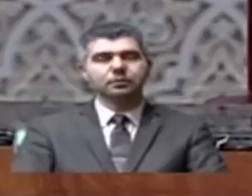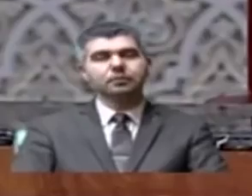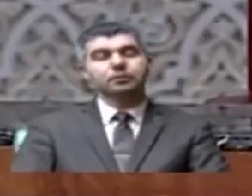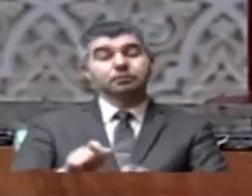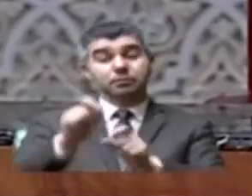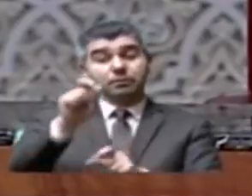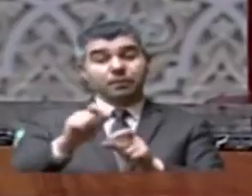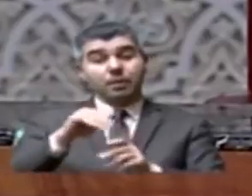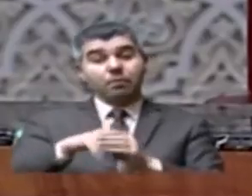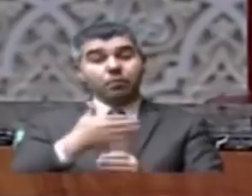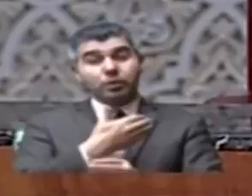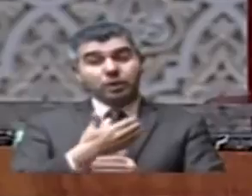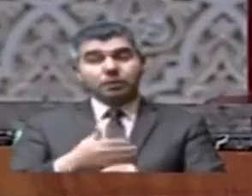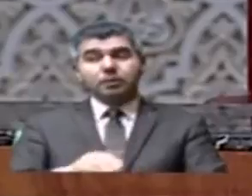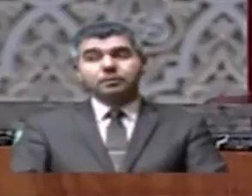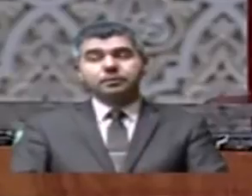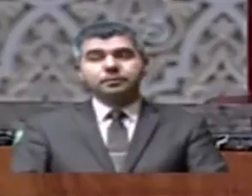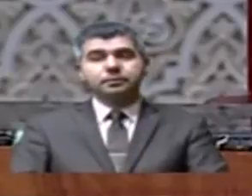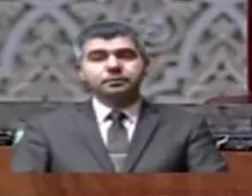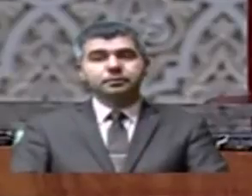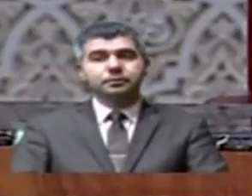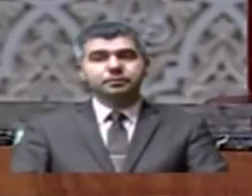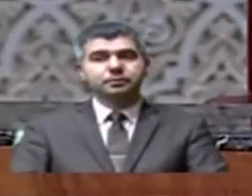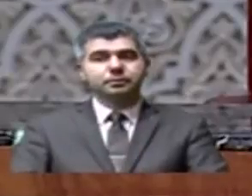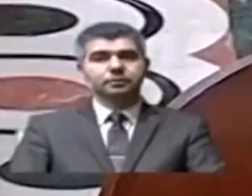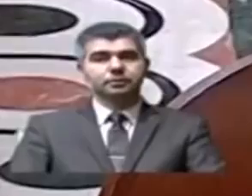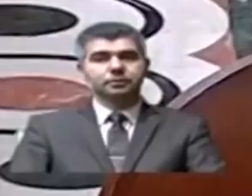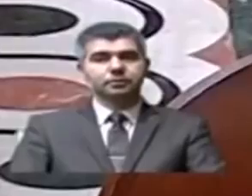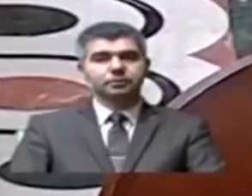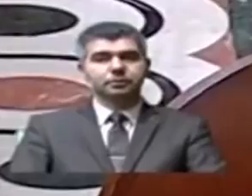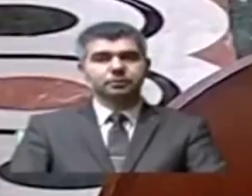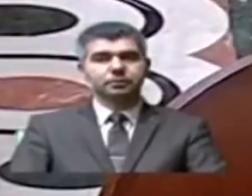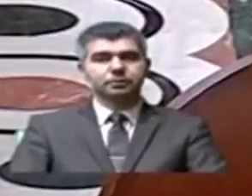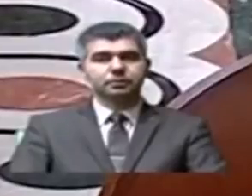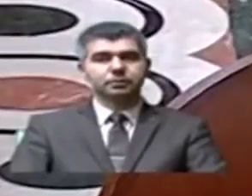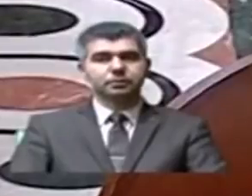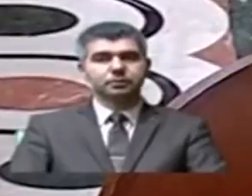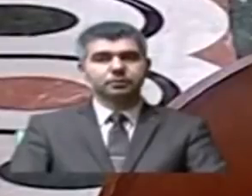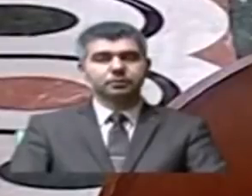اطلب من السيد المستشار المحترم. اودي المواطن عارفنا. اودي ما اتهمنا حد. مالك